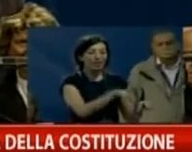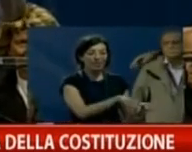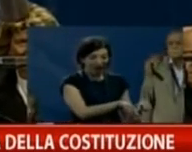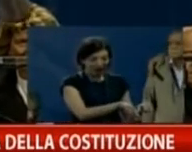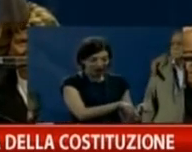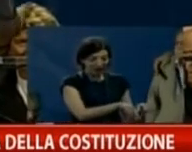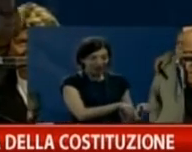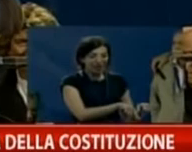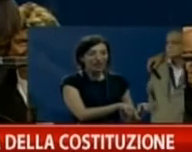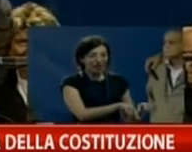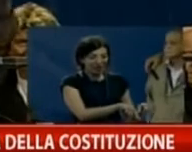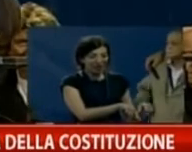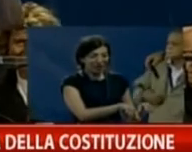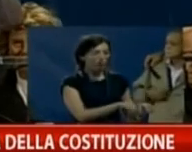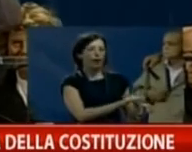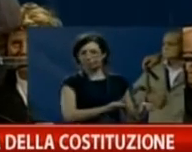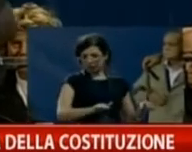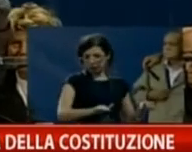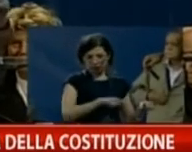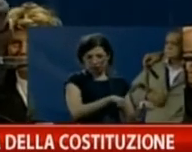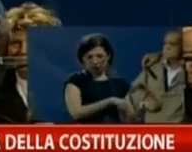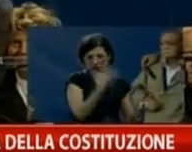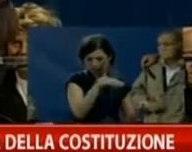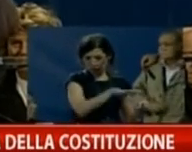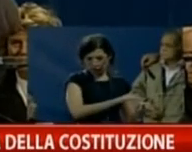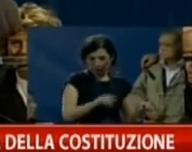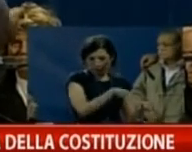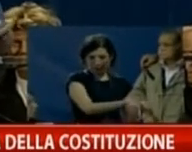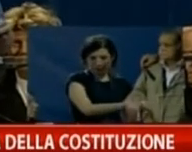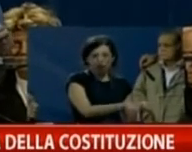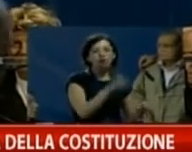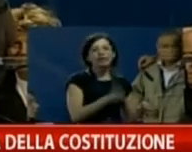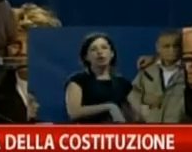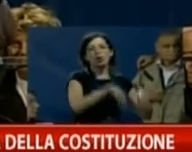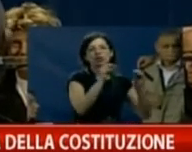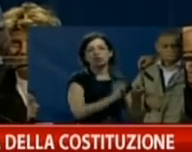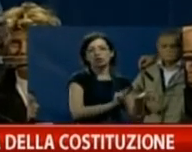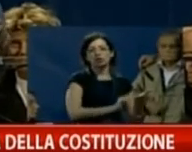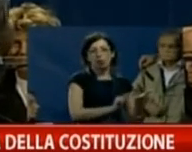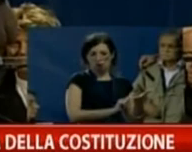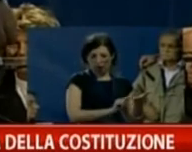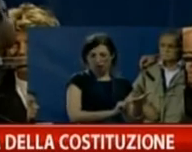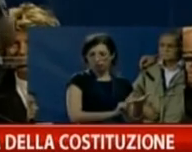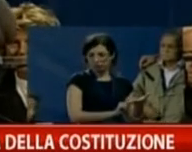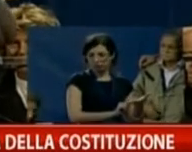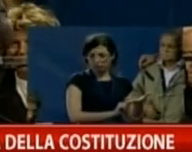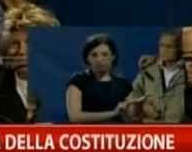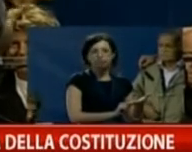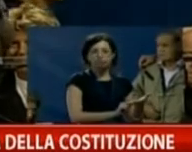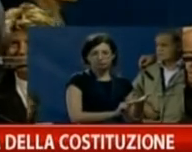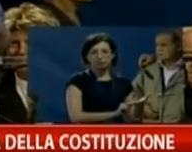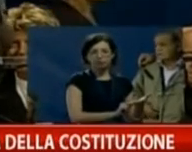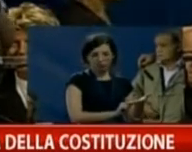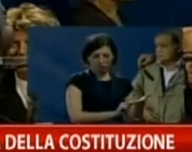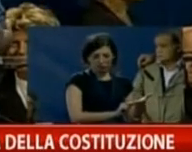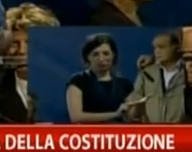il diritto di bambini e bambini a iniziare in modo corretto la libera formazione